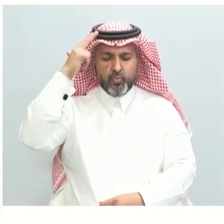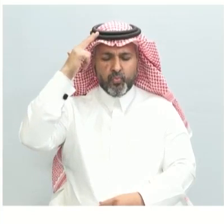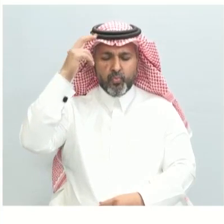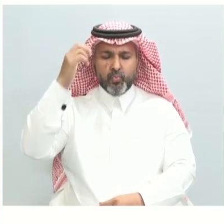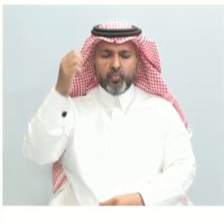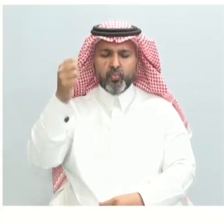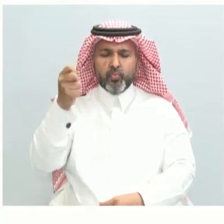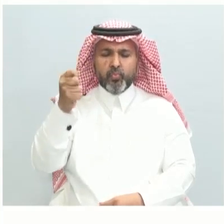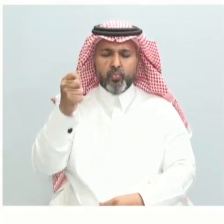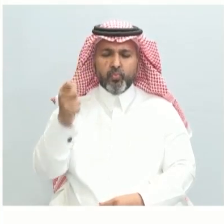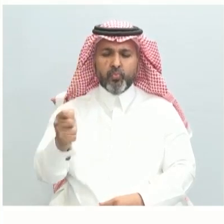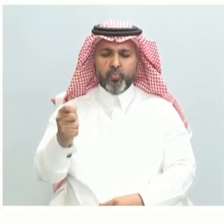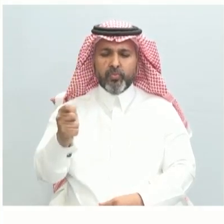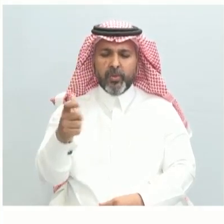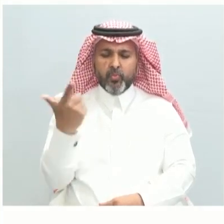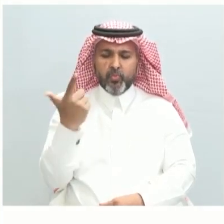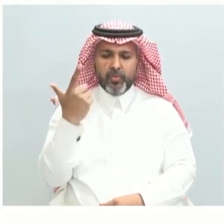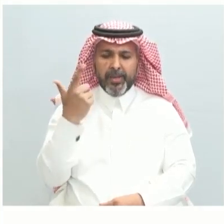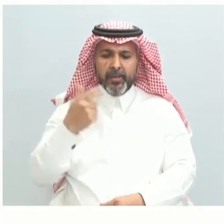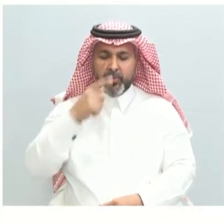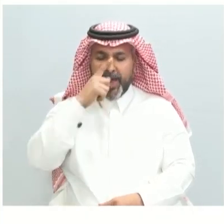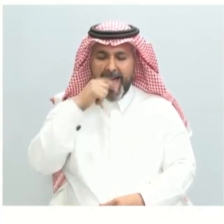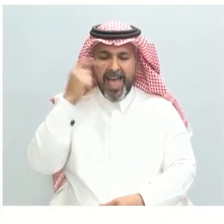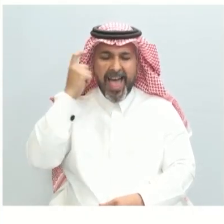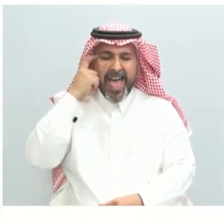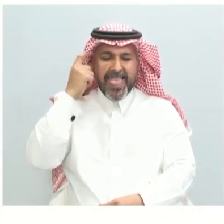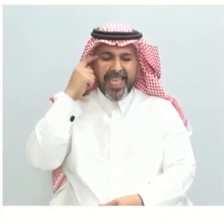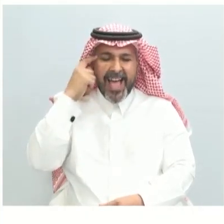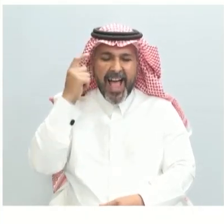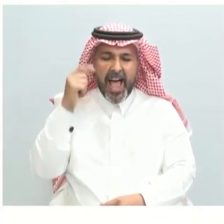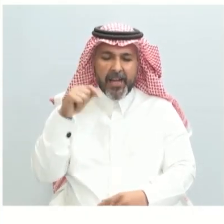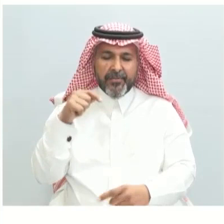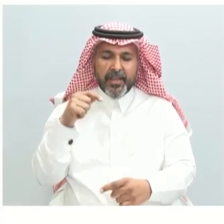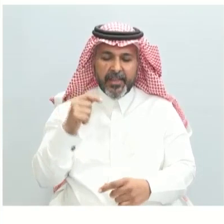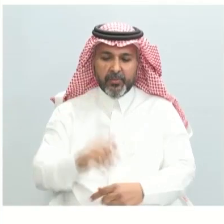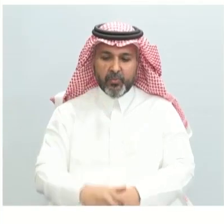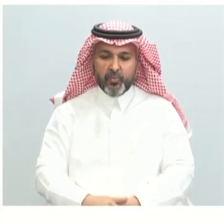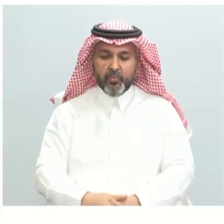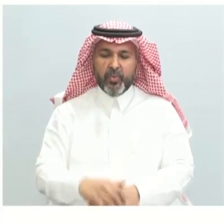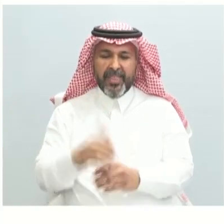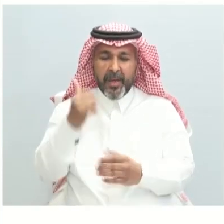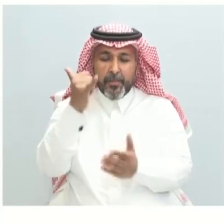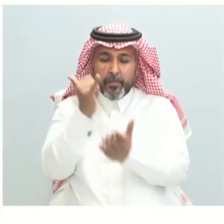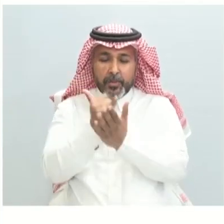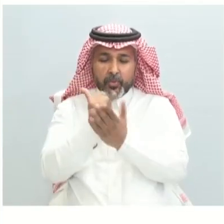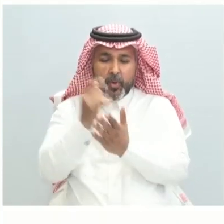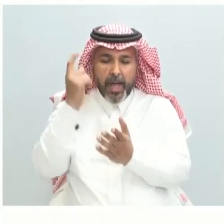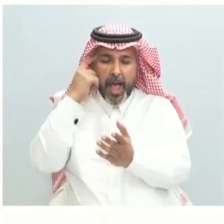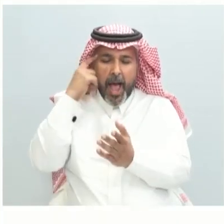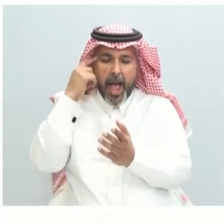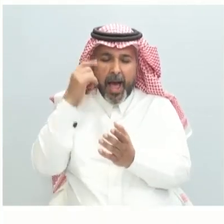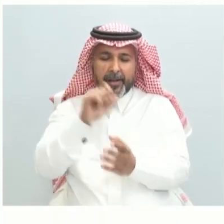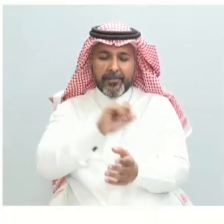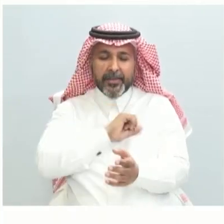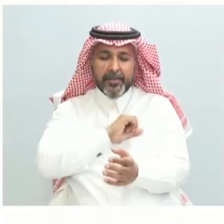انتمائه للوطن الذي يدرك انتمائه للوطن ويؤدي واجباته